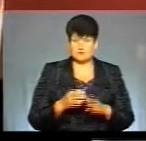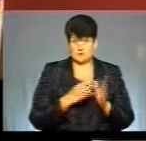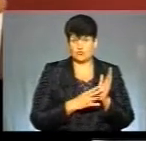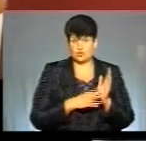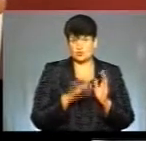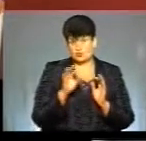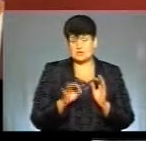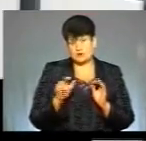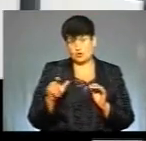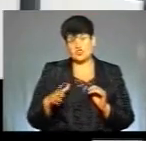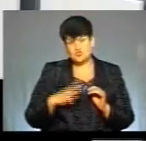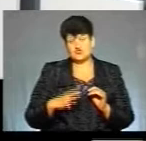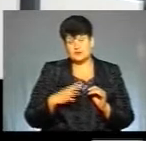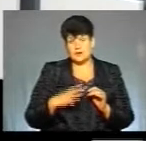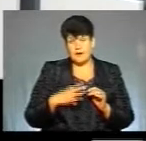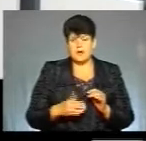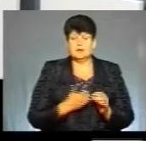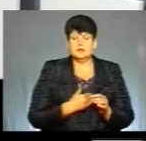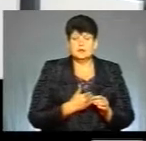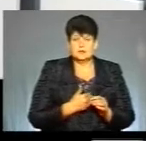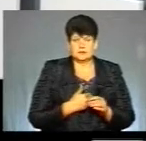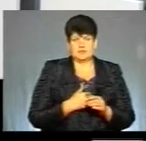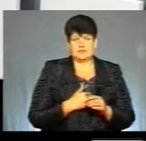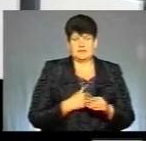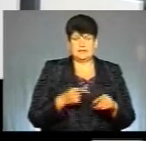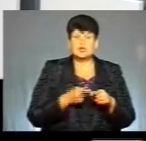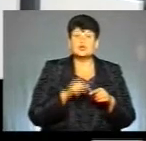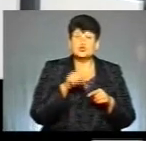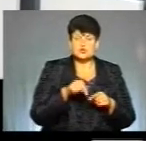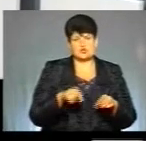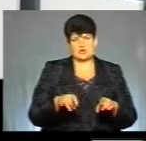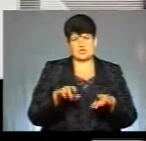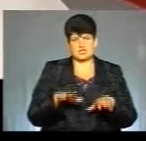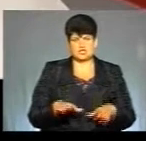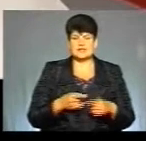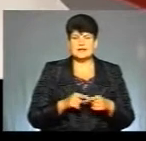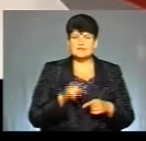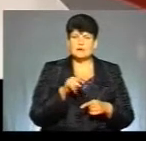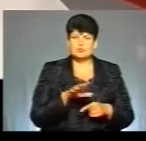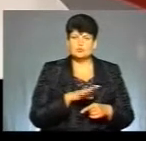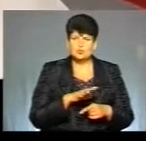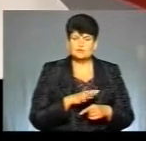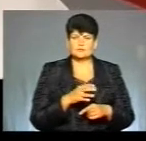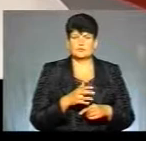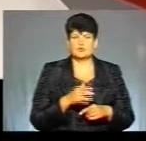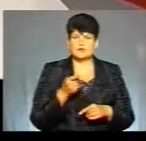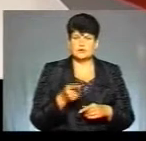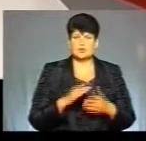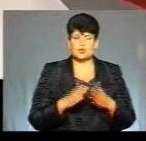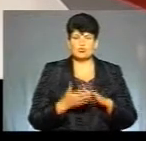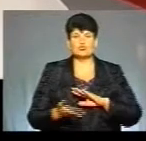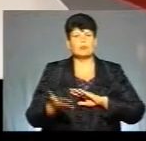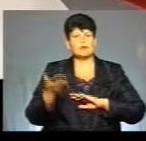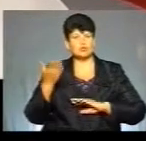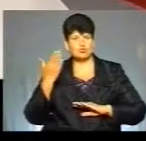громадян України чекали, прагнули цього рішення, і, власне, це було основою коаліційної угоди минулого